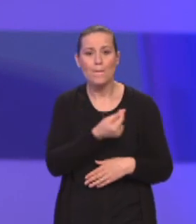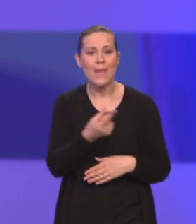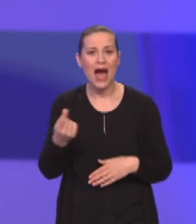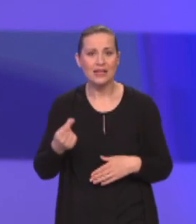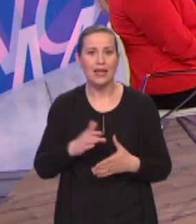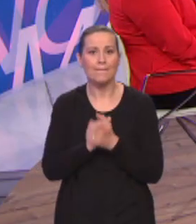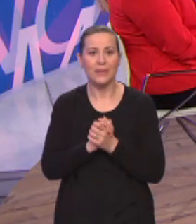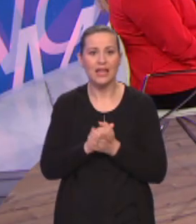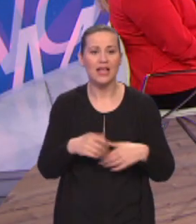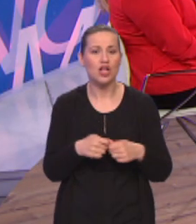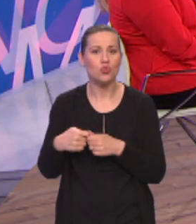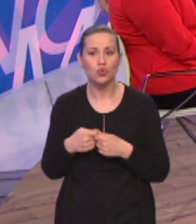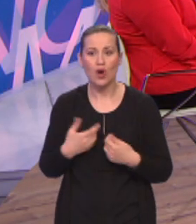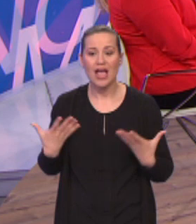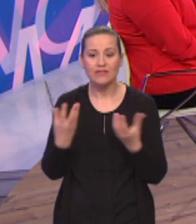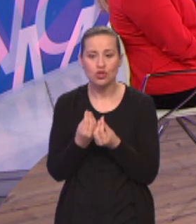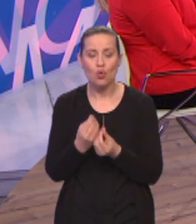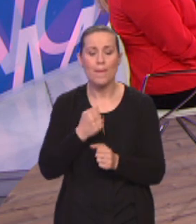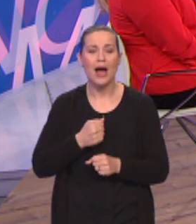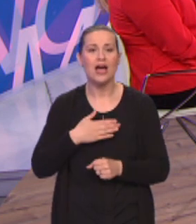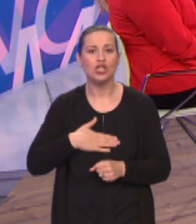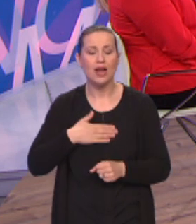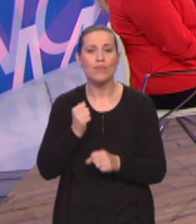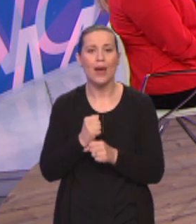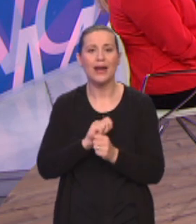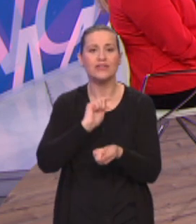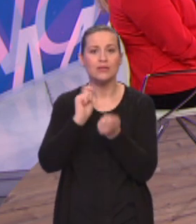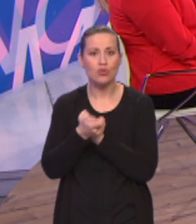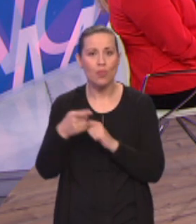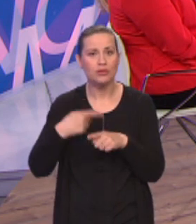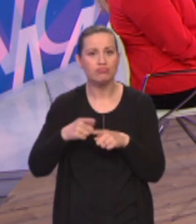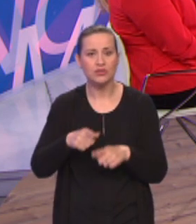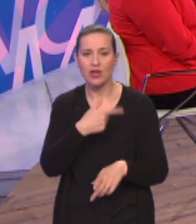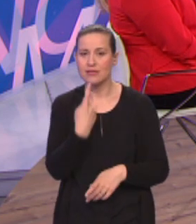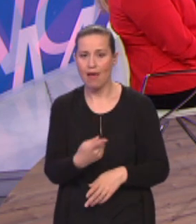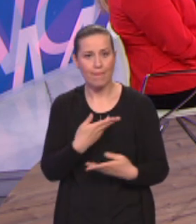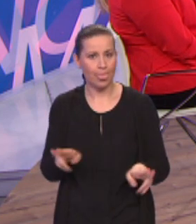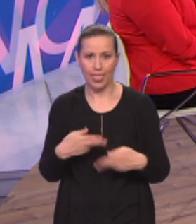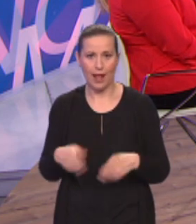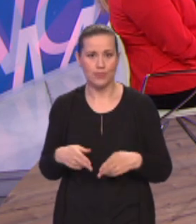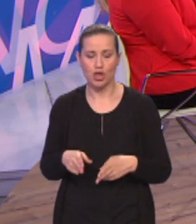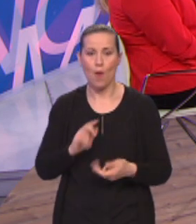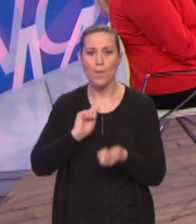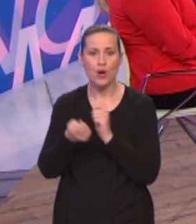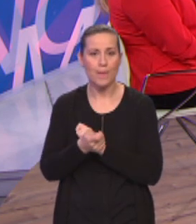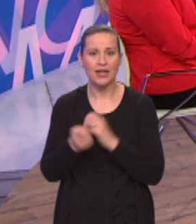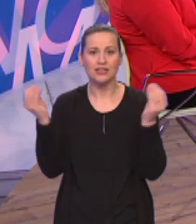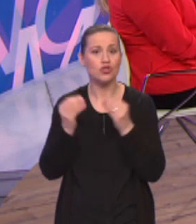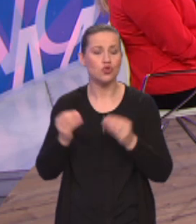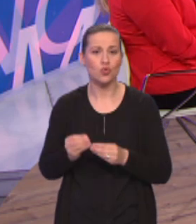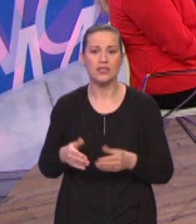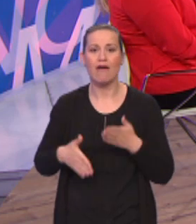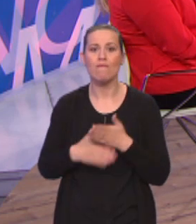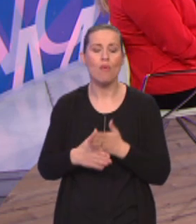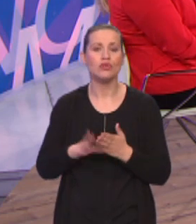mi zajedno želimo napraviti nekakvu promjenu, jer smo svjesni da sami ne možemo napraviti ni promijeniti ni sustav ni